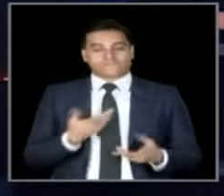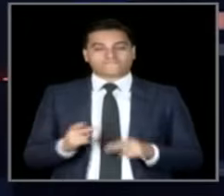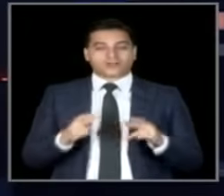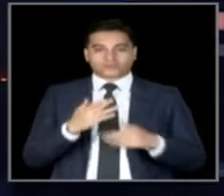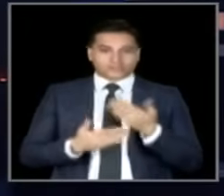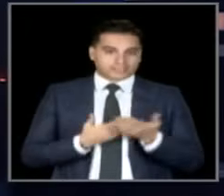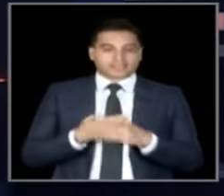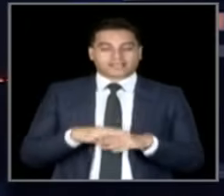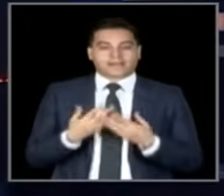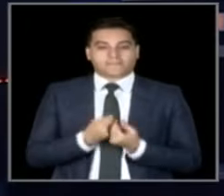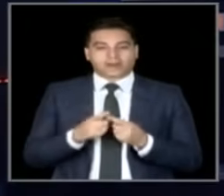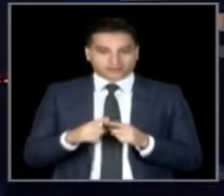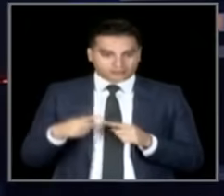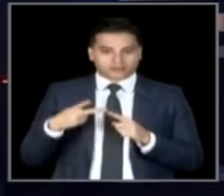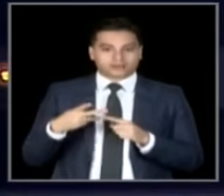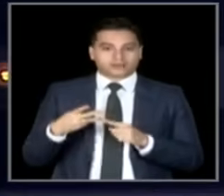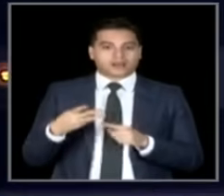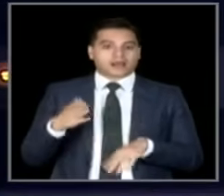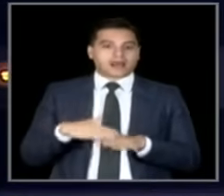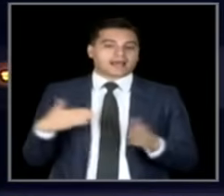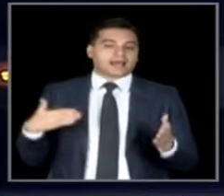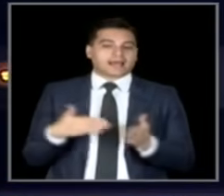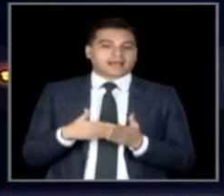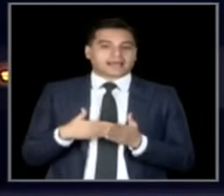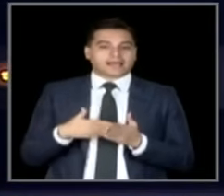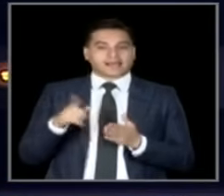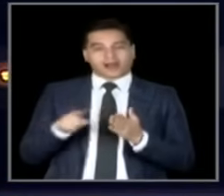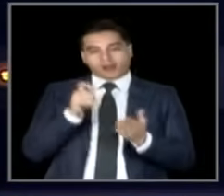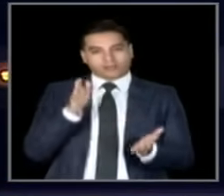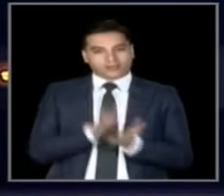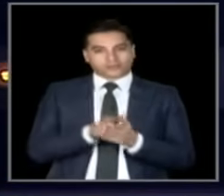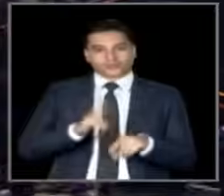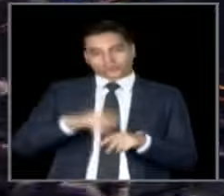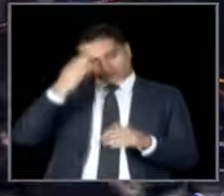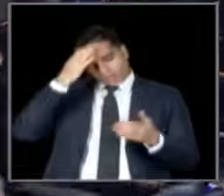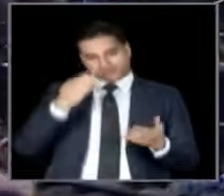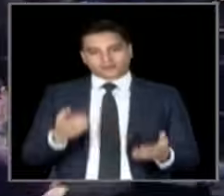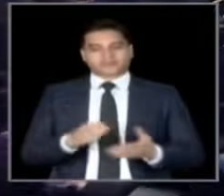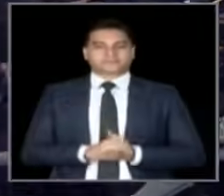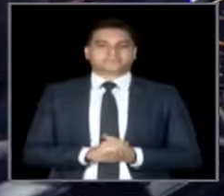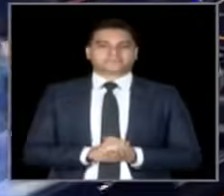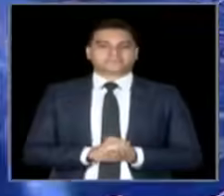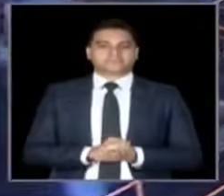هنخرج فاصل وهنرجع مرة تانية مع آخر فقرة، فقرة عجلة الحظ والعباقرة.